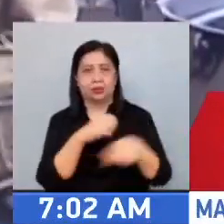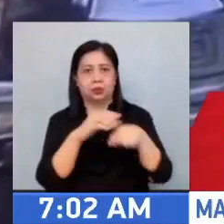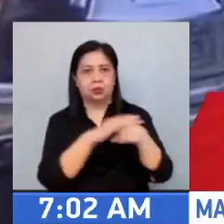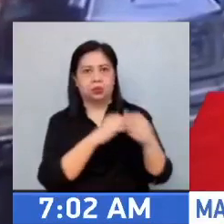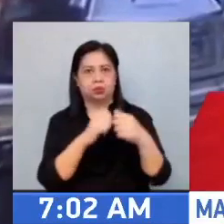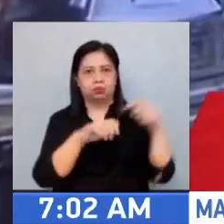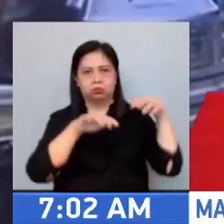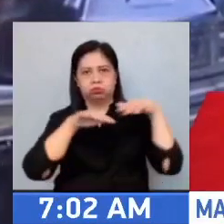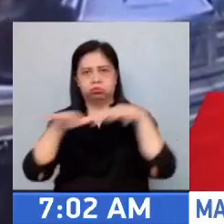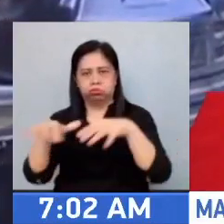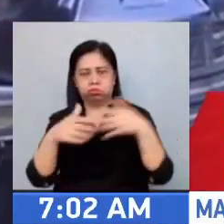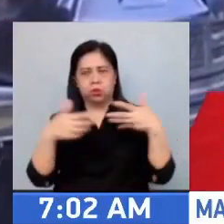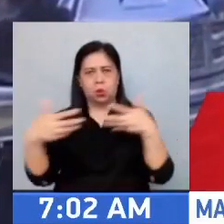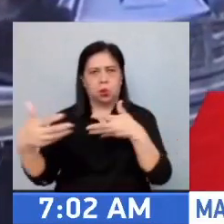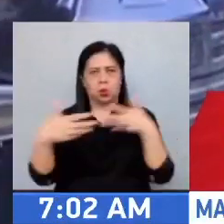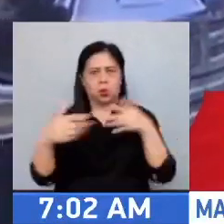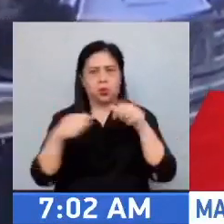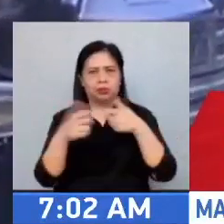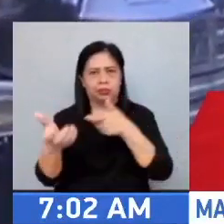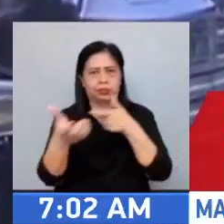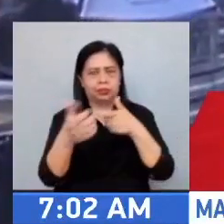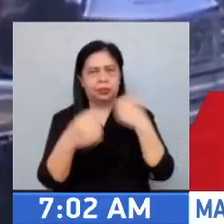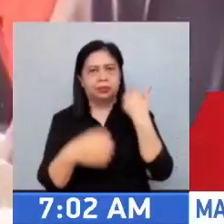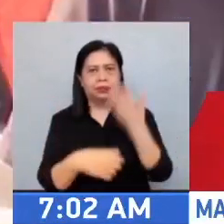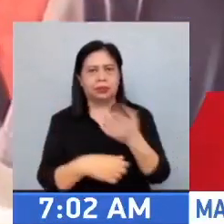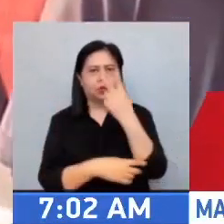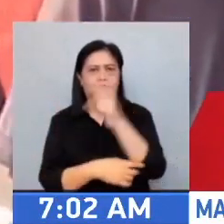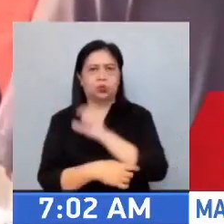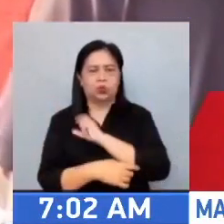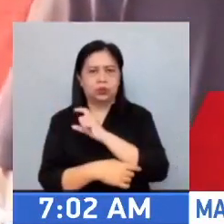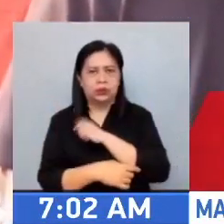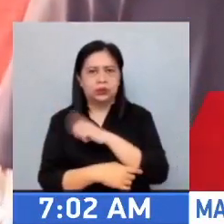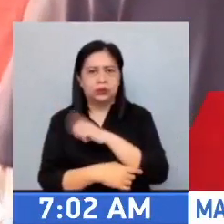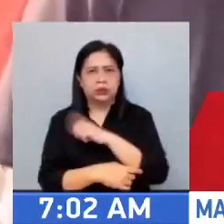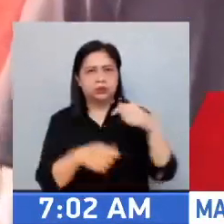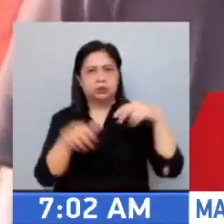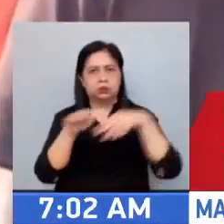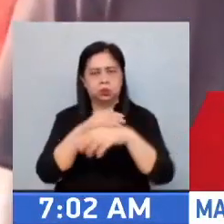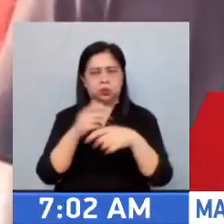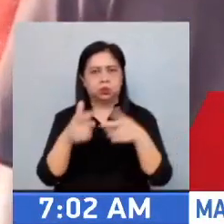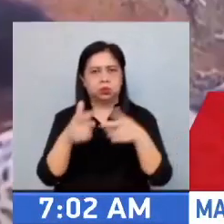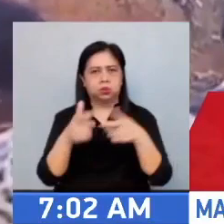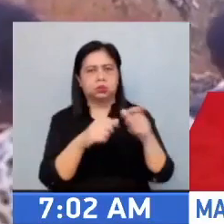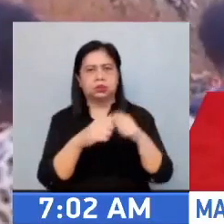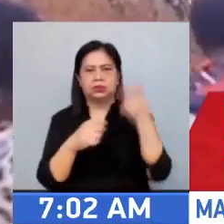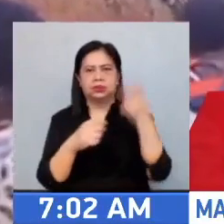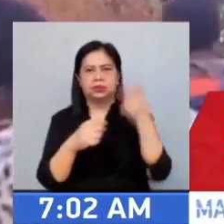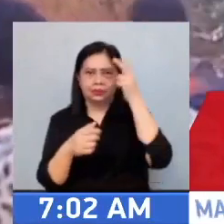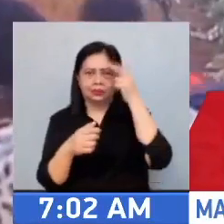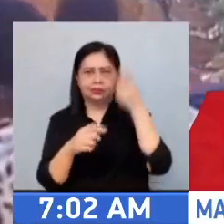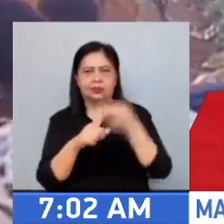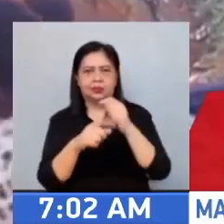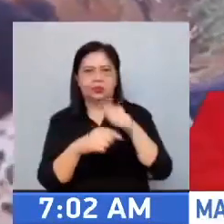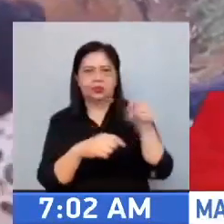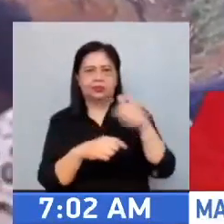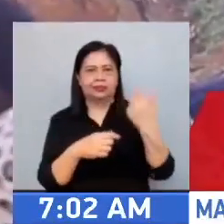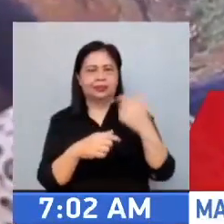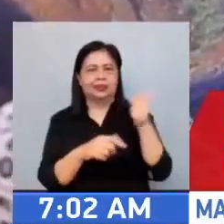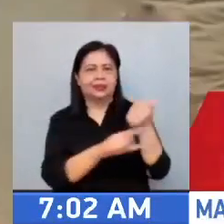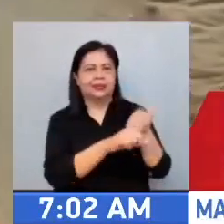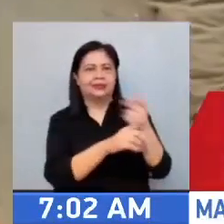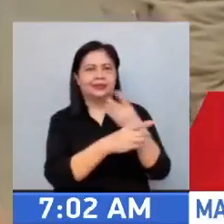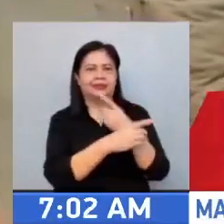kulungan. Ayon sa militar, namatay ang 2 pulis at isa sa mga umatake. Hinala ng militar mula sa Ethnic Self-Defense Organization na Maymay